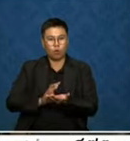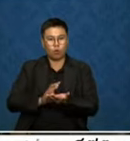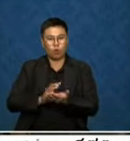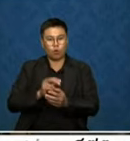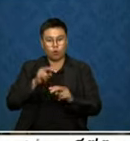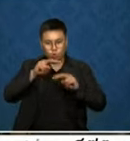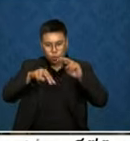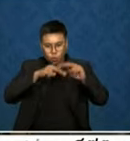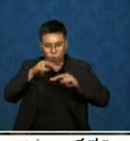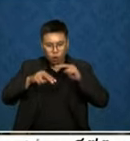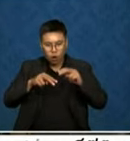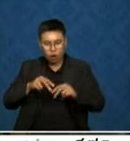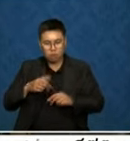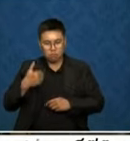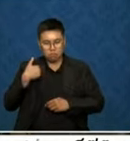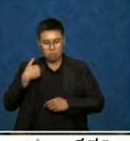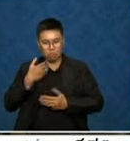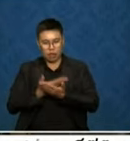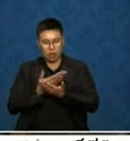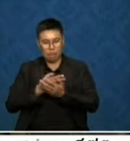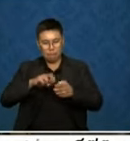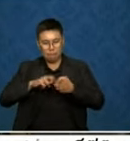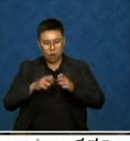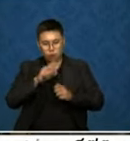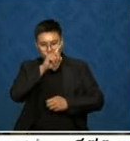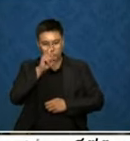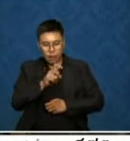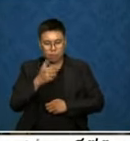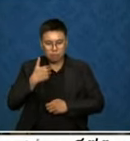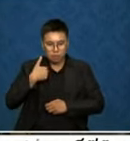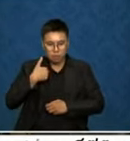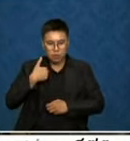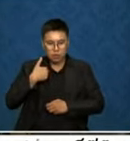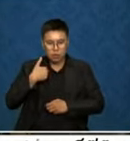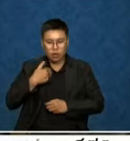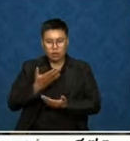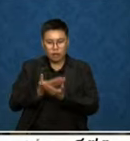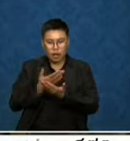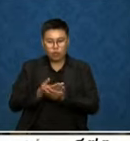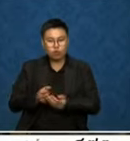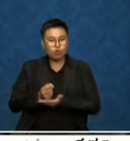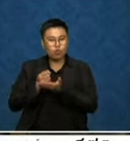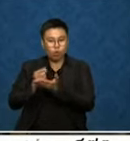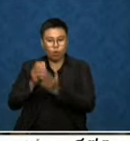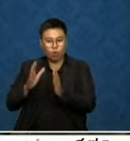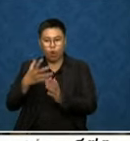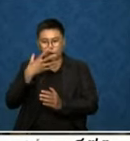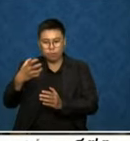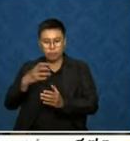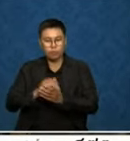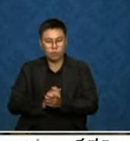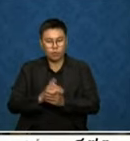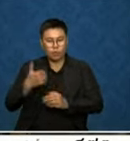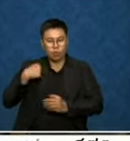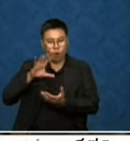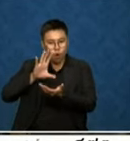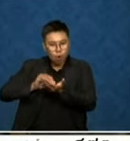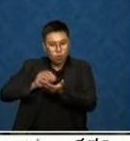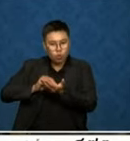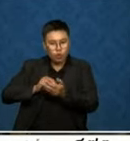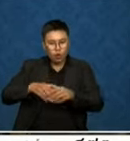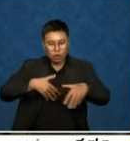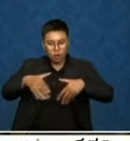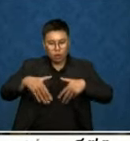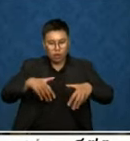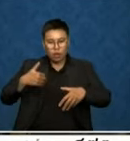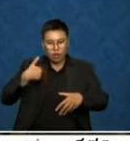สัยนะครับมีระบบร้องเรียนแบบรวดเร็วมาตรการเยียวยาให้กับผู้เสียหายด้วยนะครับให้ข้อมูลสาธารณะแล้วก็คุ้มครอง